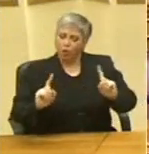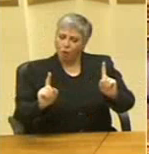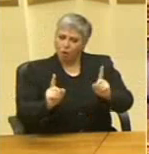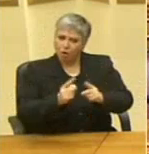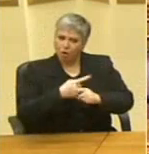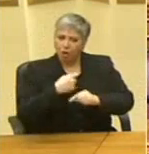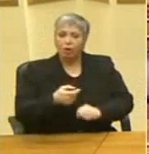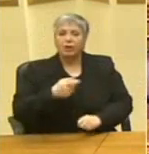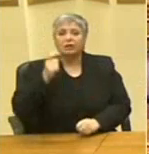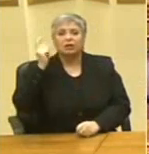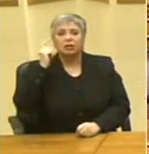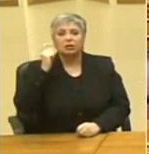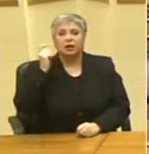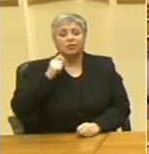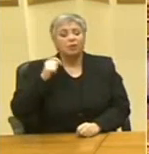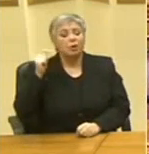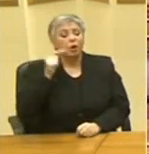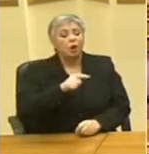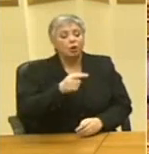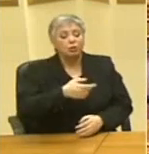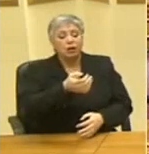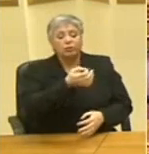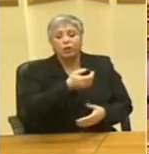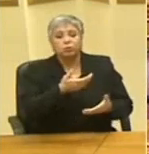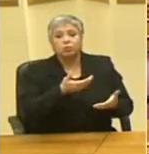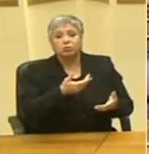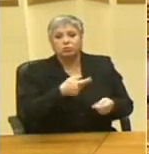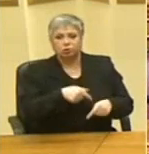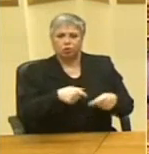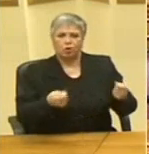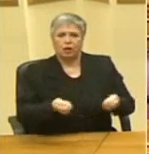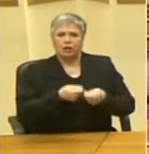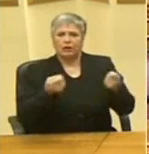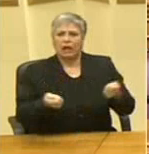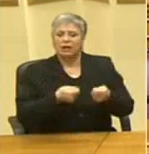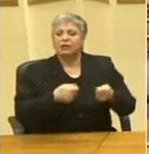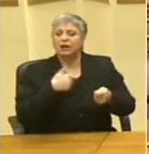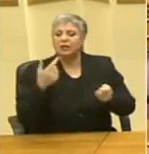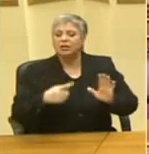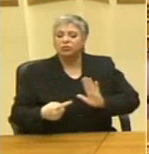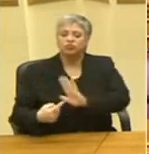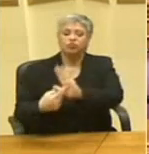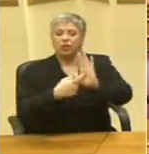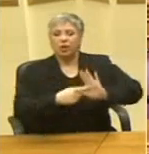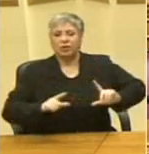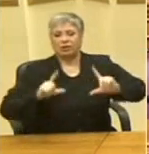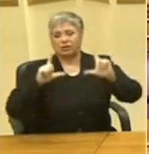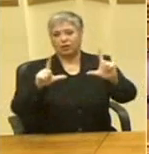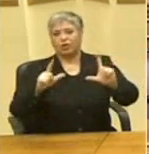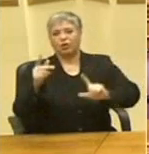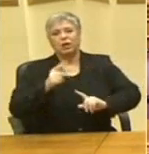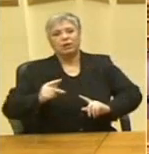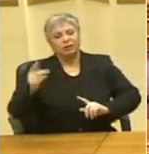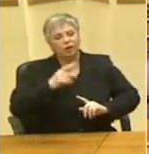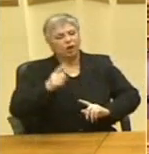ότι αυτό που κάνετε διέπεται από επικοινωνιακά κίνητρα. Το ερμηνεύουμε ότι είναι αποτέλεσμα δυσκολιών που